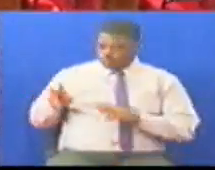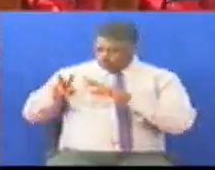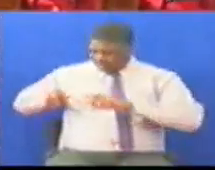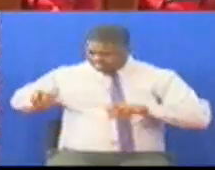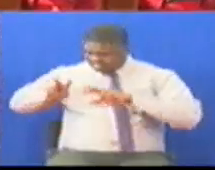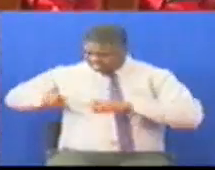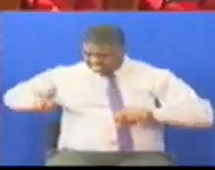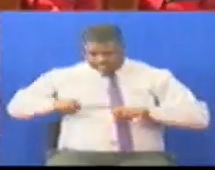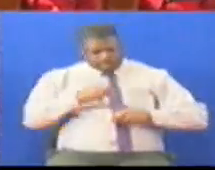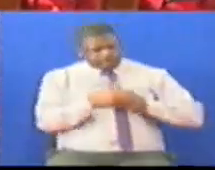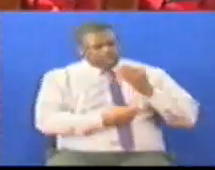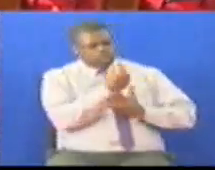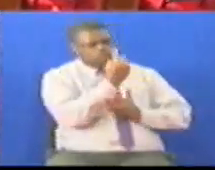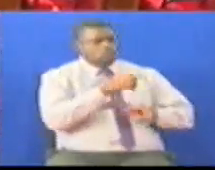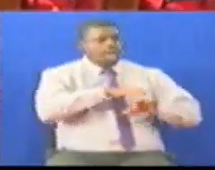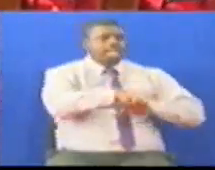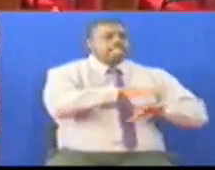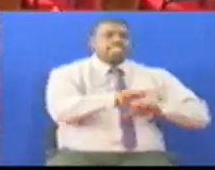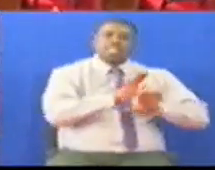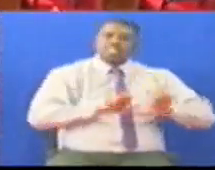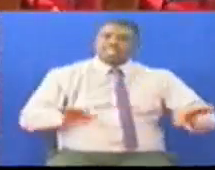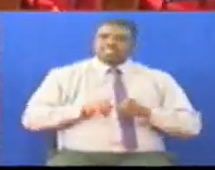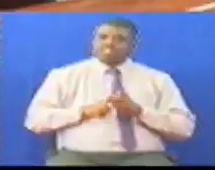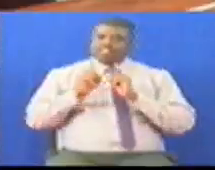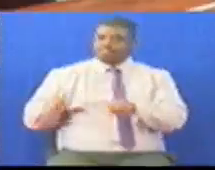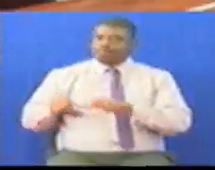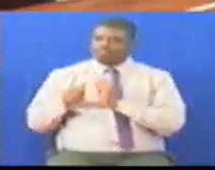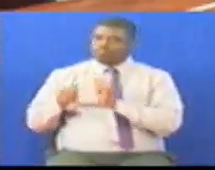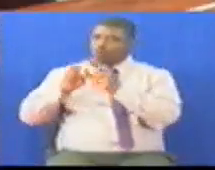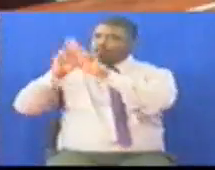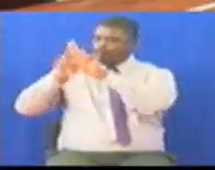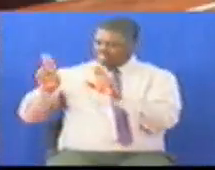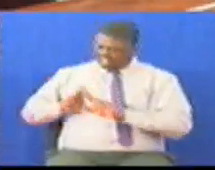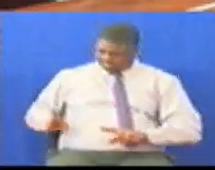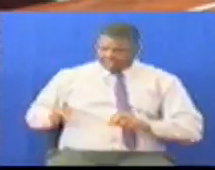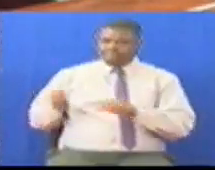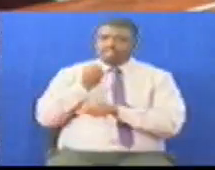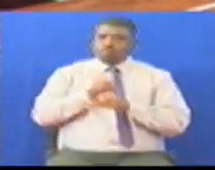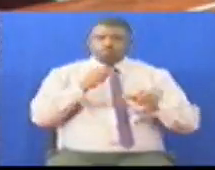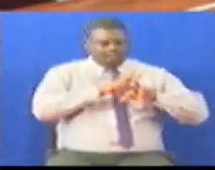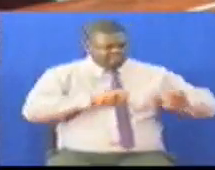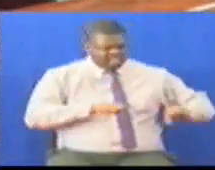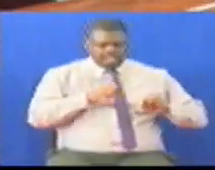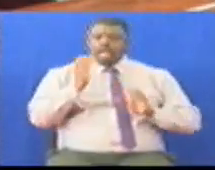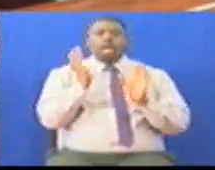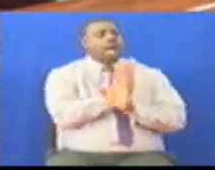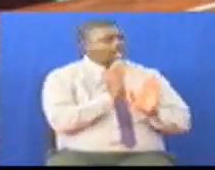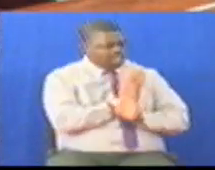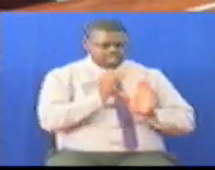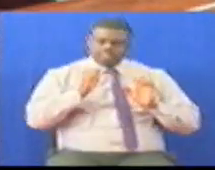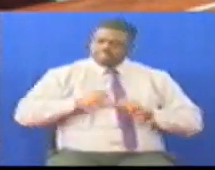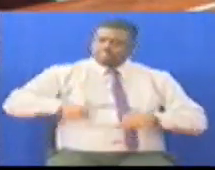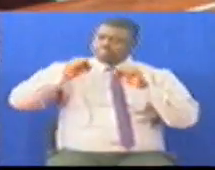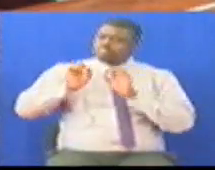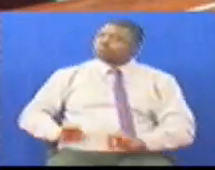mbalimbali zilizofanywa tumeeleza, liko vyombo vya kimataifa vimefanya utafiti juu ya hali ya utawala bora katika Tanzania, hali ya